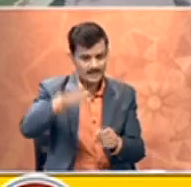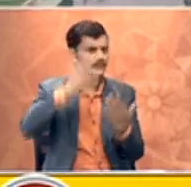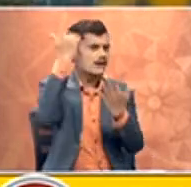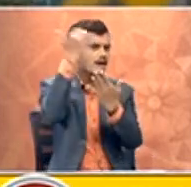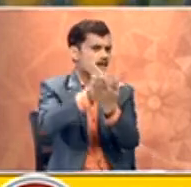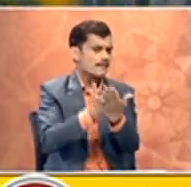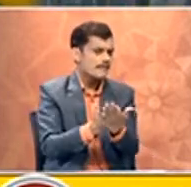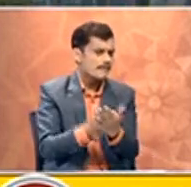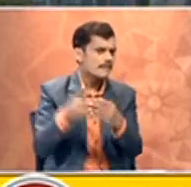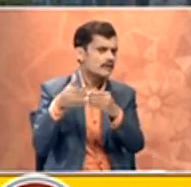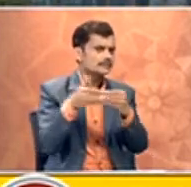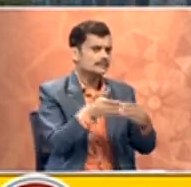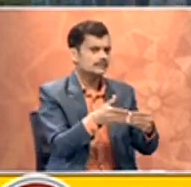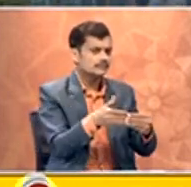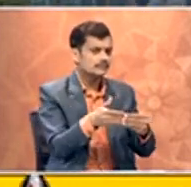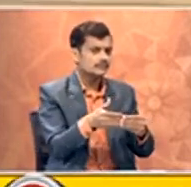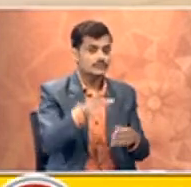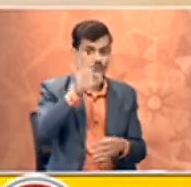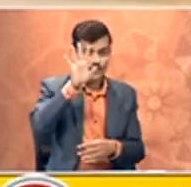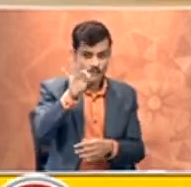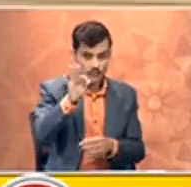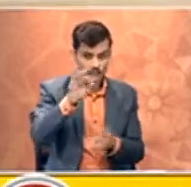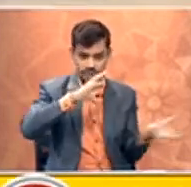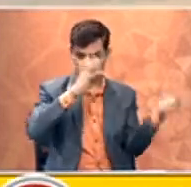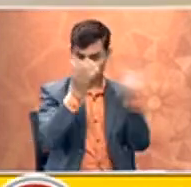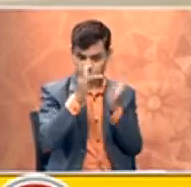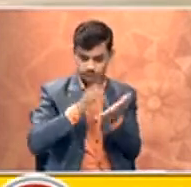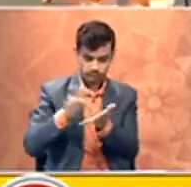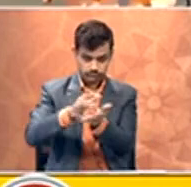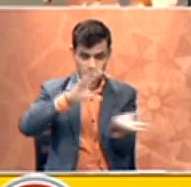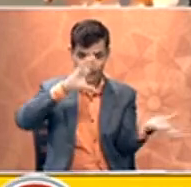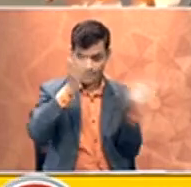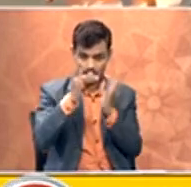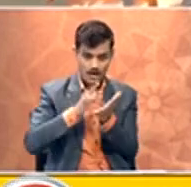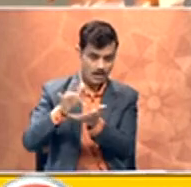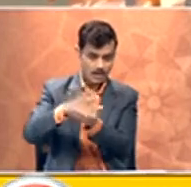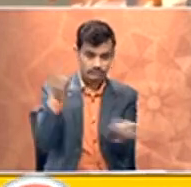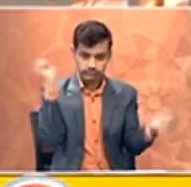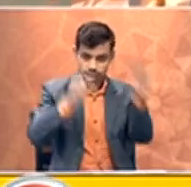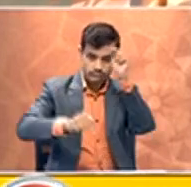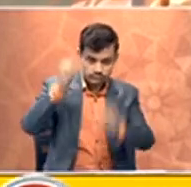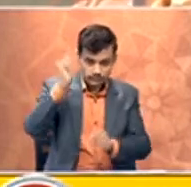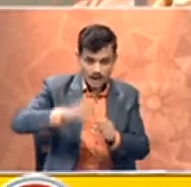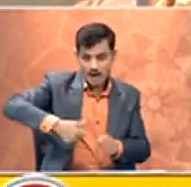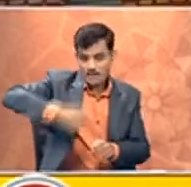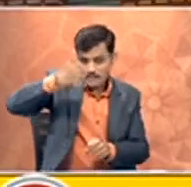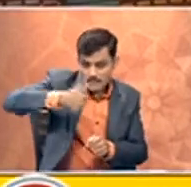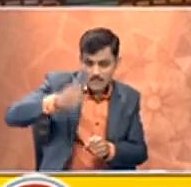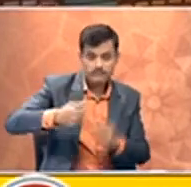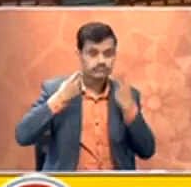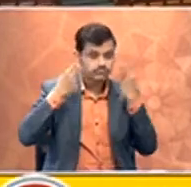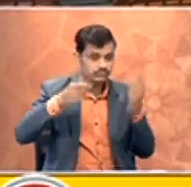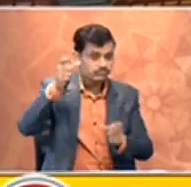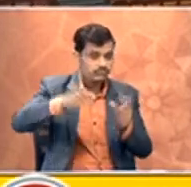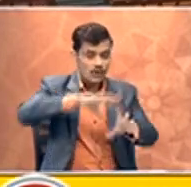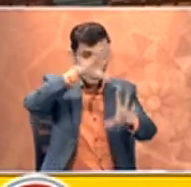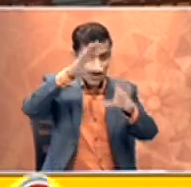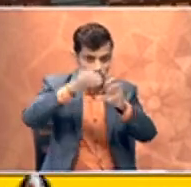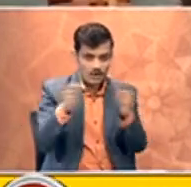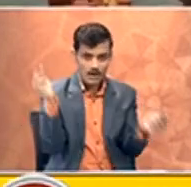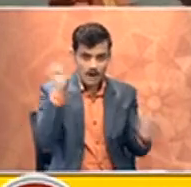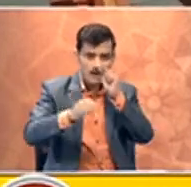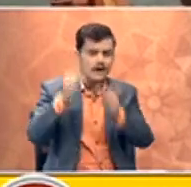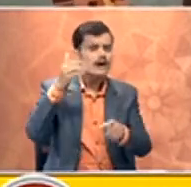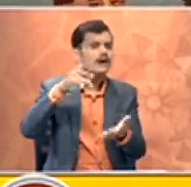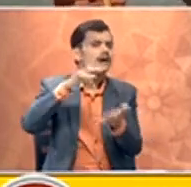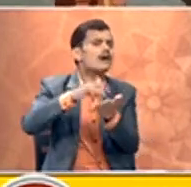भाग लेने के लिए 40 देशों के राष्ट्राध्यक्ष और अनेक ग्लोबल ऑर्गेनाइजेशंस राजधानी दिल्ली